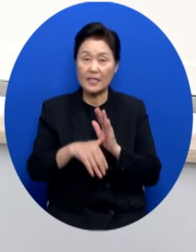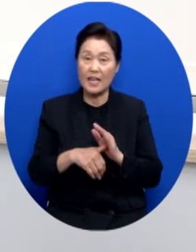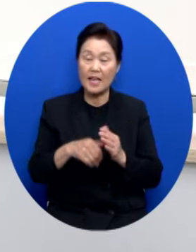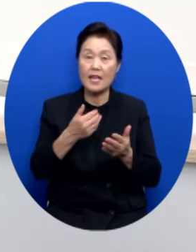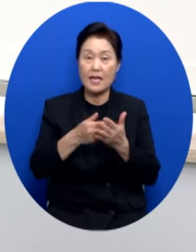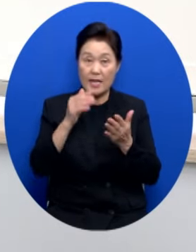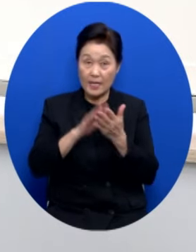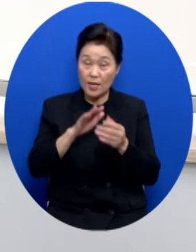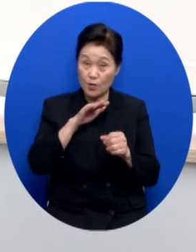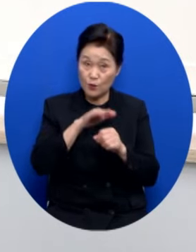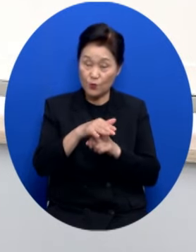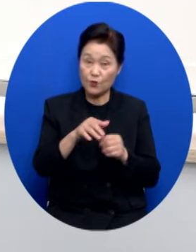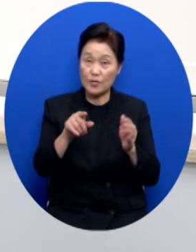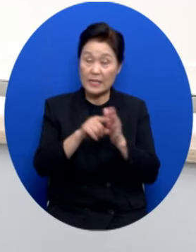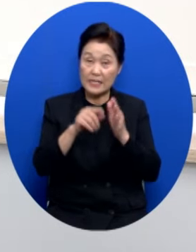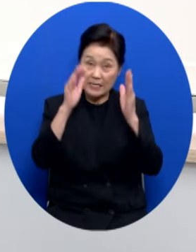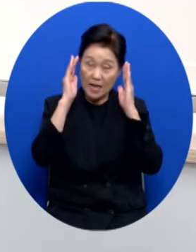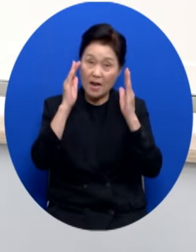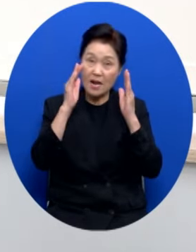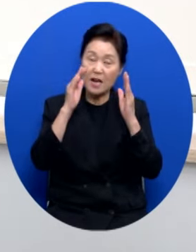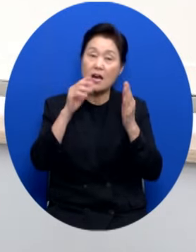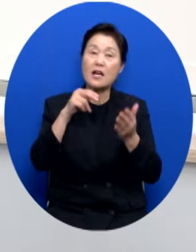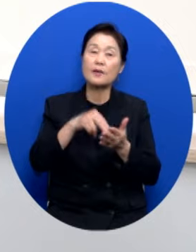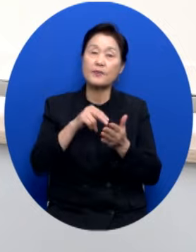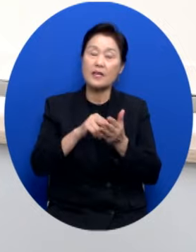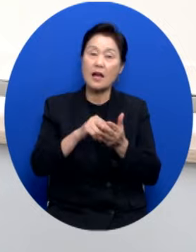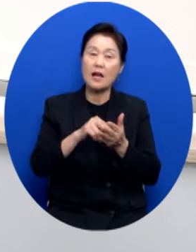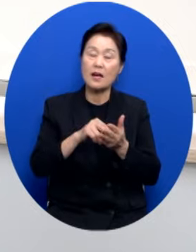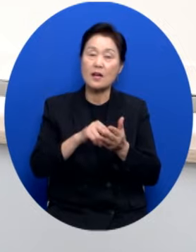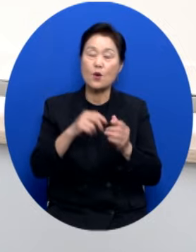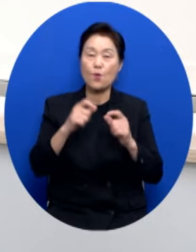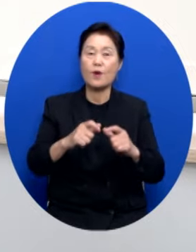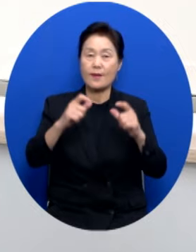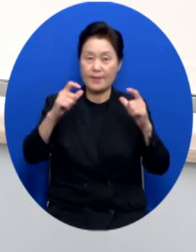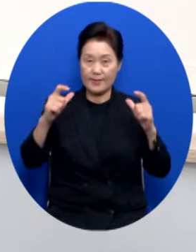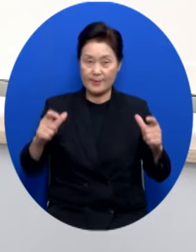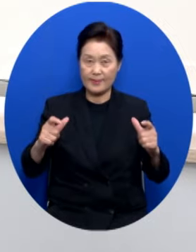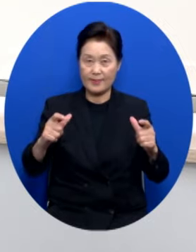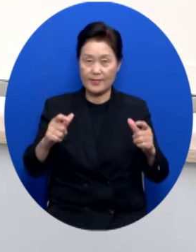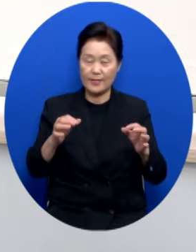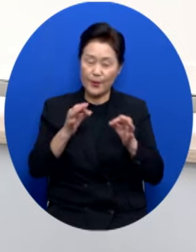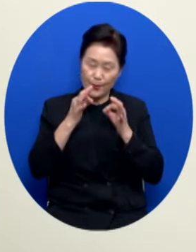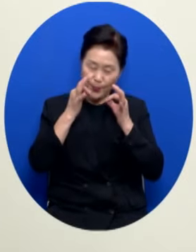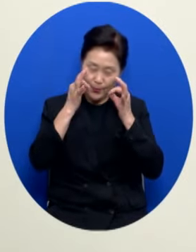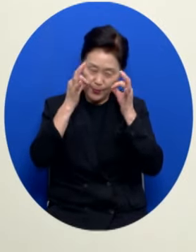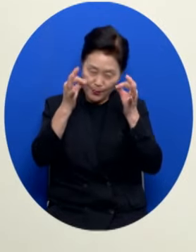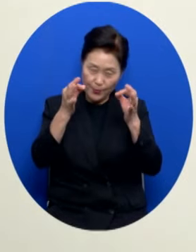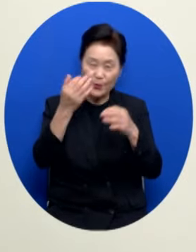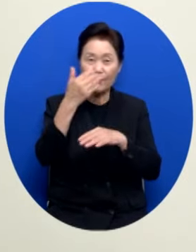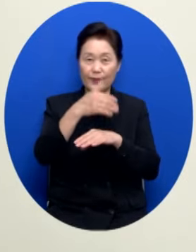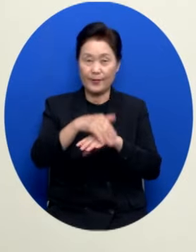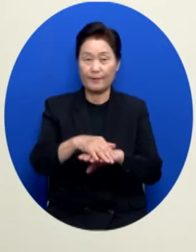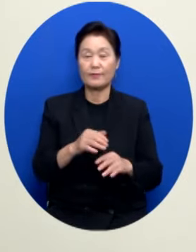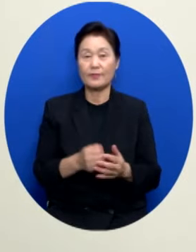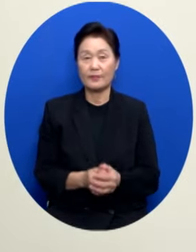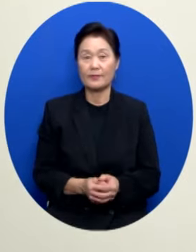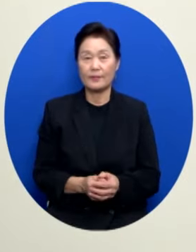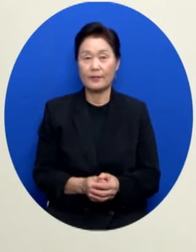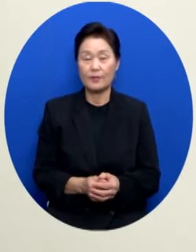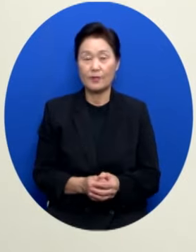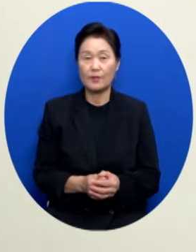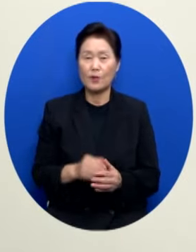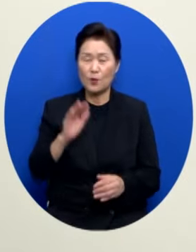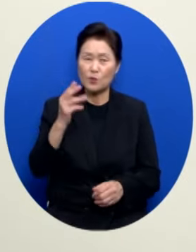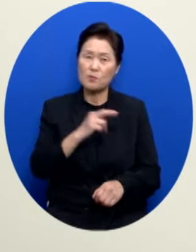개혁주의 신학 입장을 대변하고 확산시키는 일에 힘을 쓰려고 합니다. 요즘 뭐